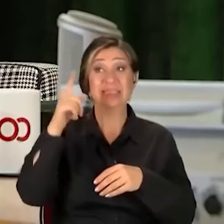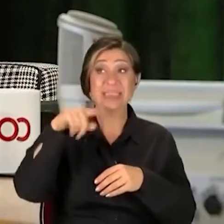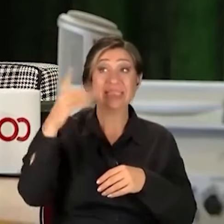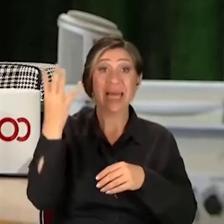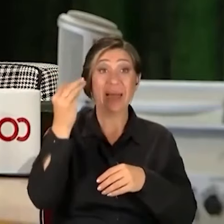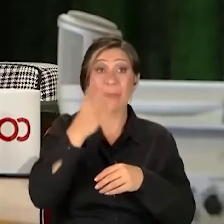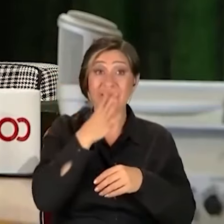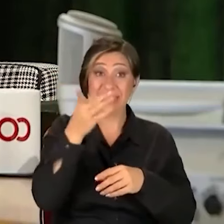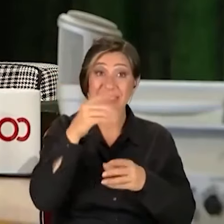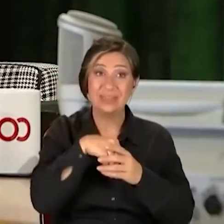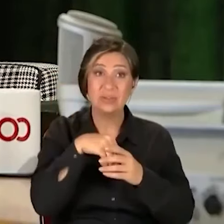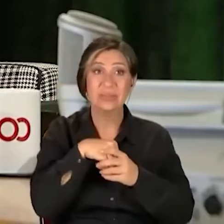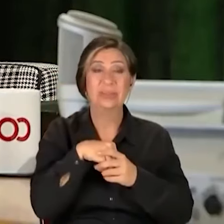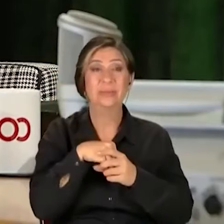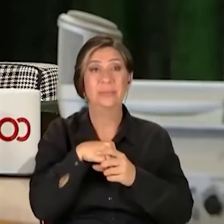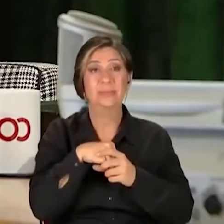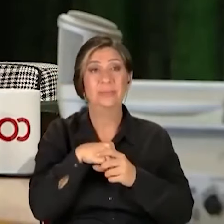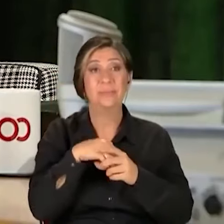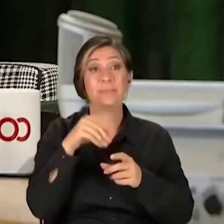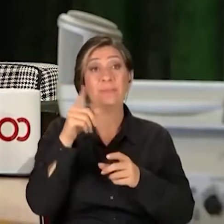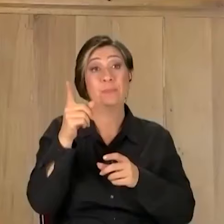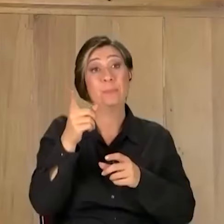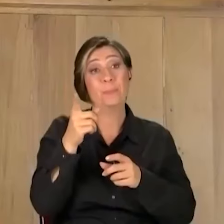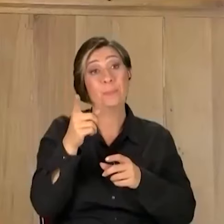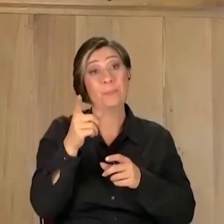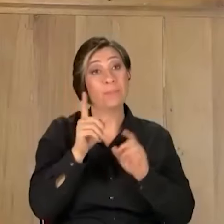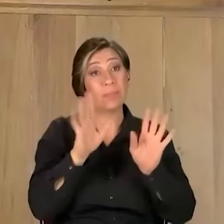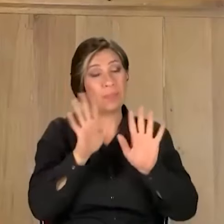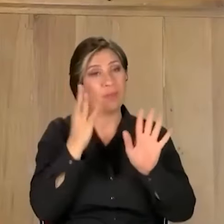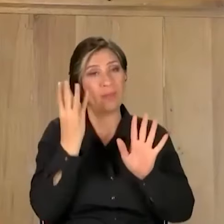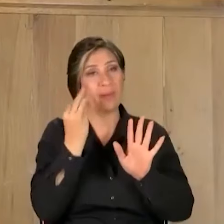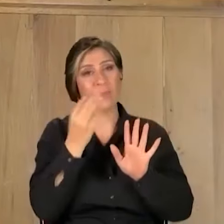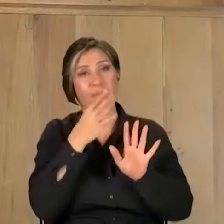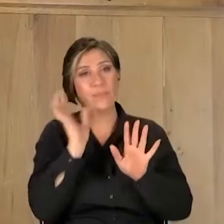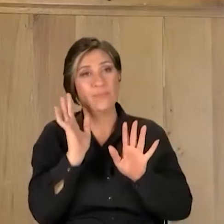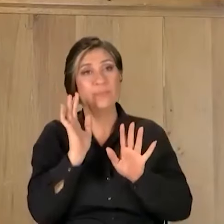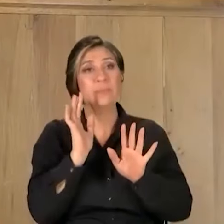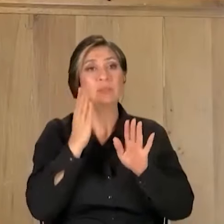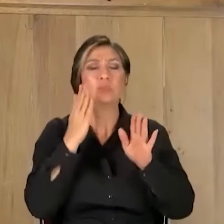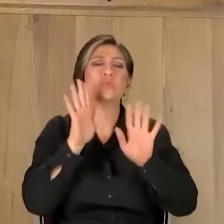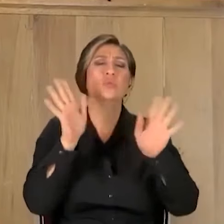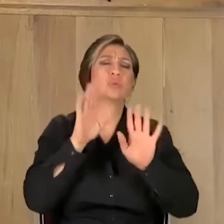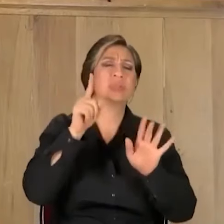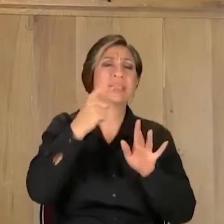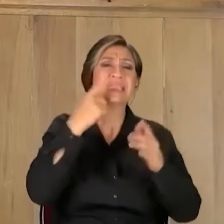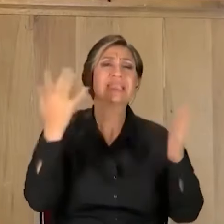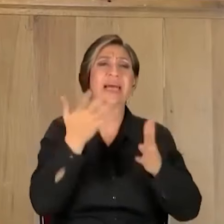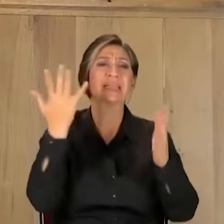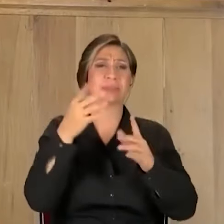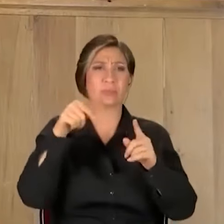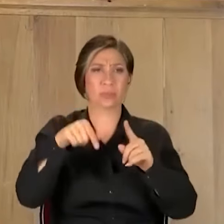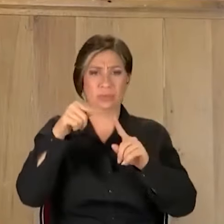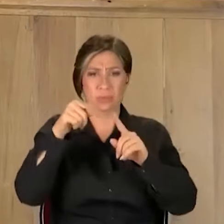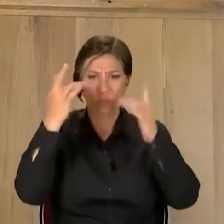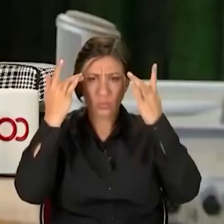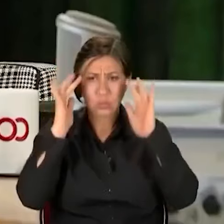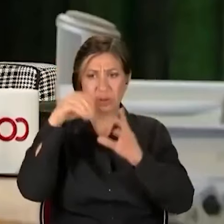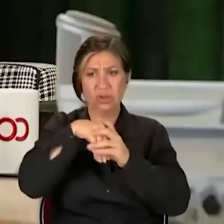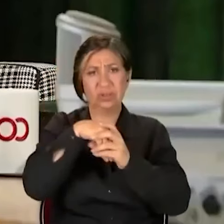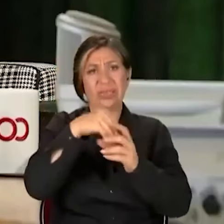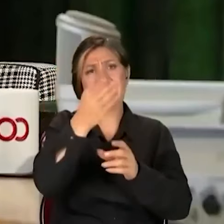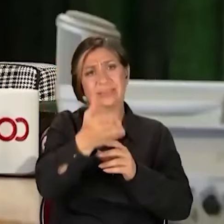iyi bildiğiniz için tabii. Sen daha iyi bildiğin için Okan abi. Yani, hayır, daha iyi bilmiyorum. Yok, sen daha iyi biliyorsun abi. Sonuçta hani yıllardır hani bu kültürden